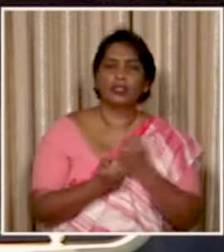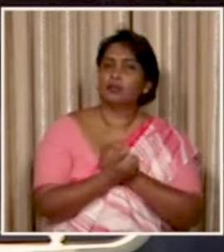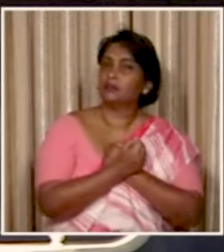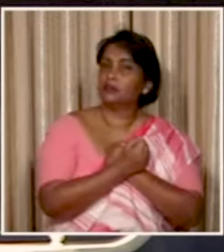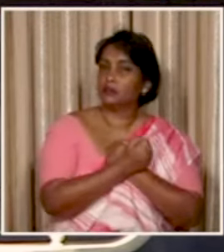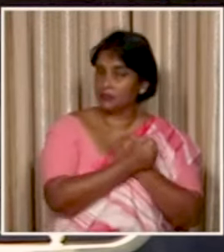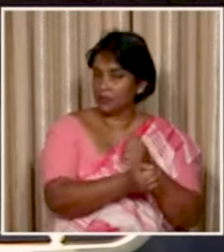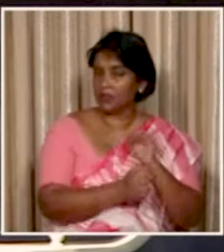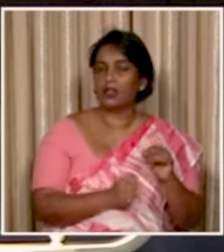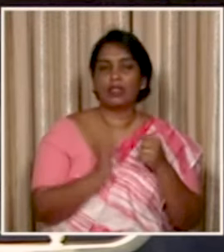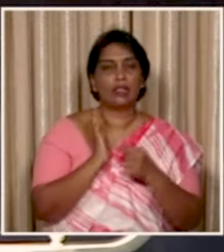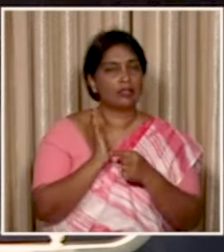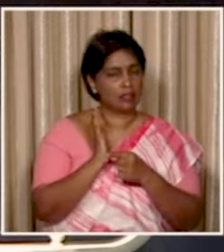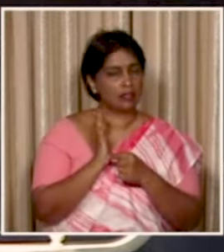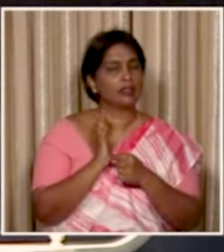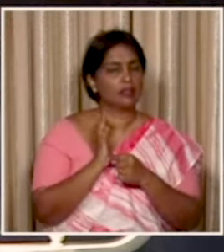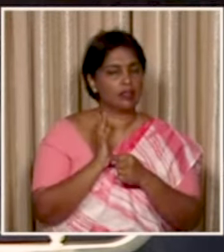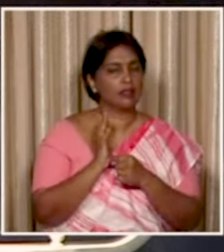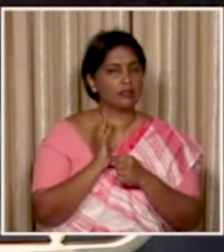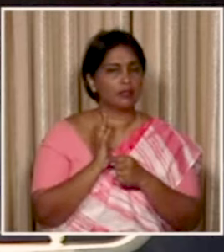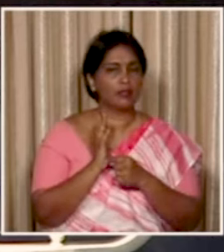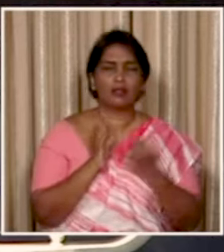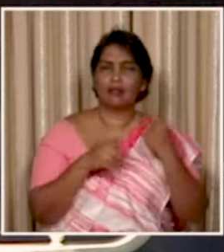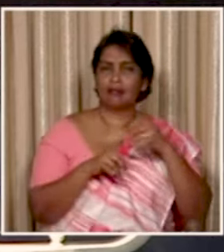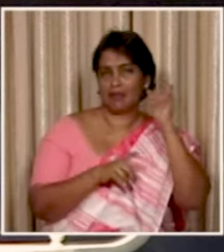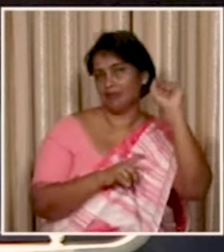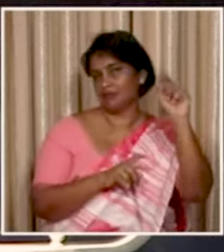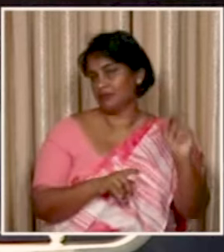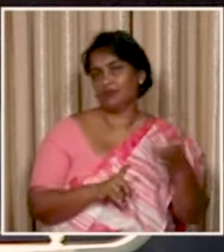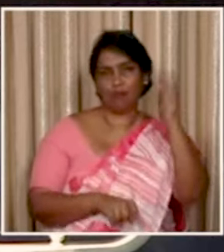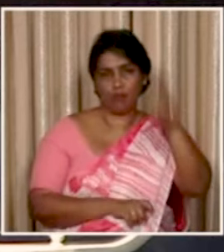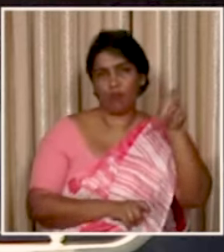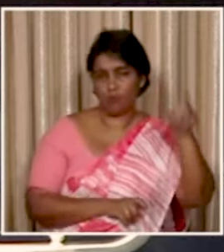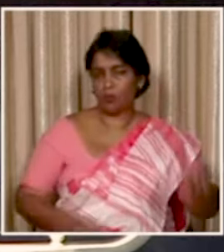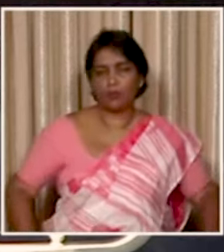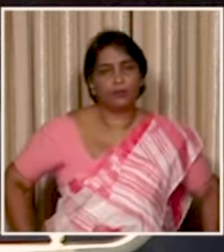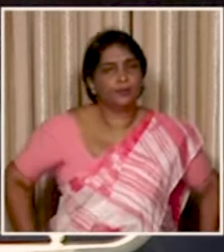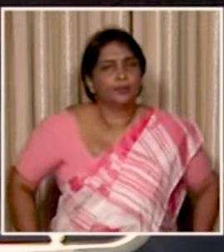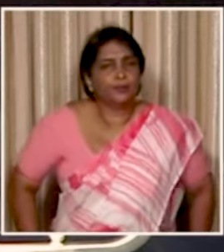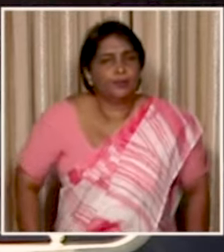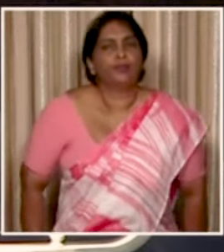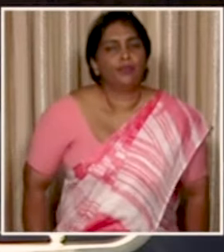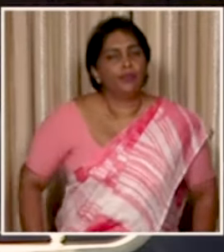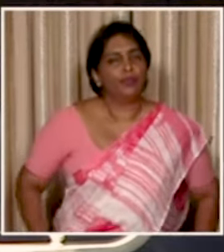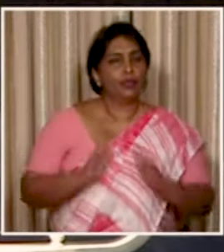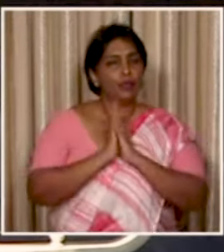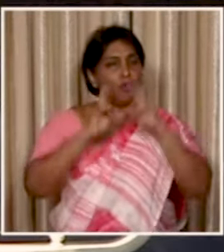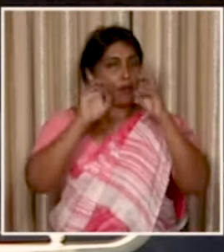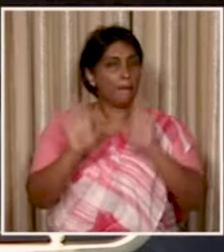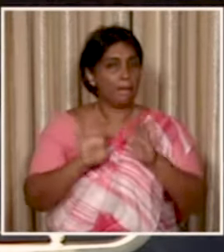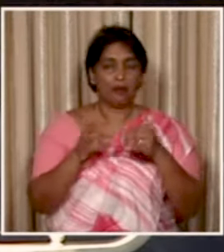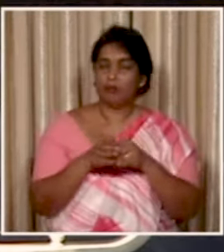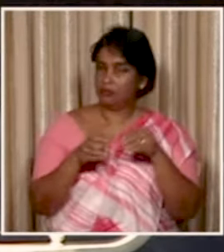மதிமுகராசா ஆலய பிரதான பூசகர், துரைராசா தமிழ்ச்செல்வன் ஆலய நிர்வாகி, மகேந்திரன் நரேந்திரன் மற்றும் சிவம் லக்ஷன், கந்தசாமி